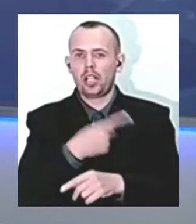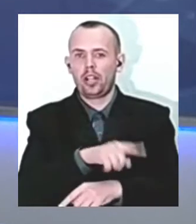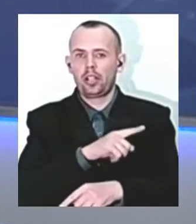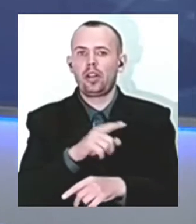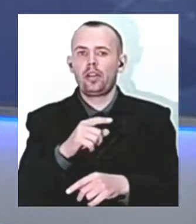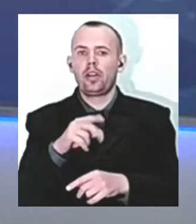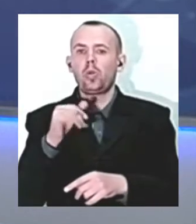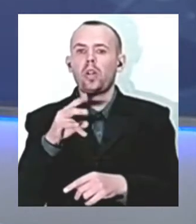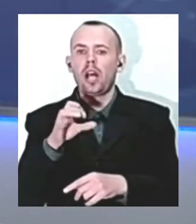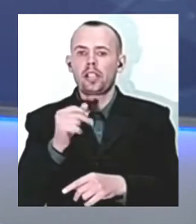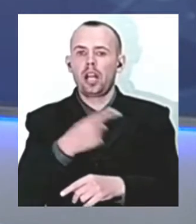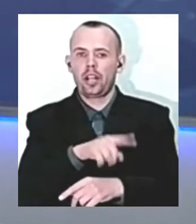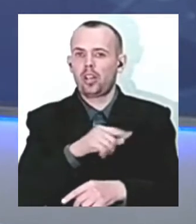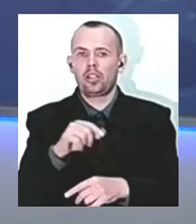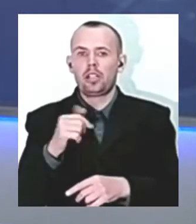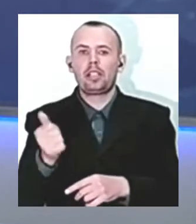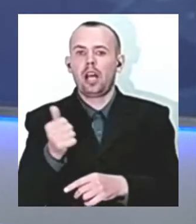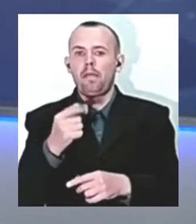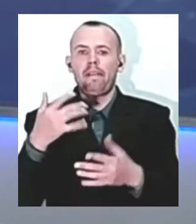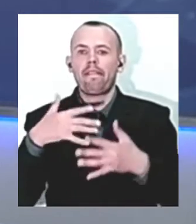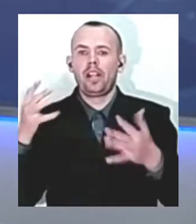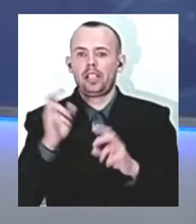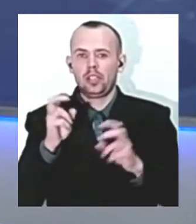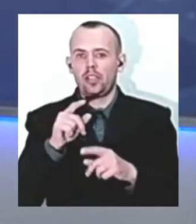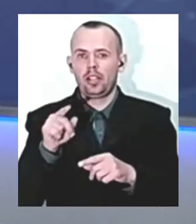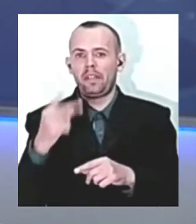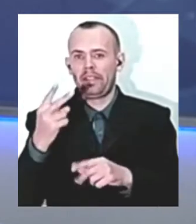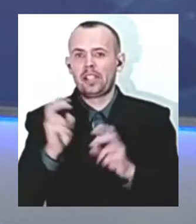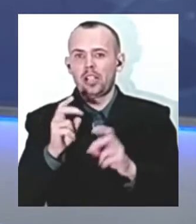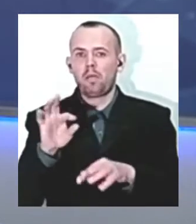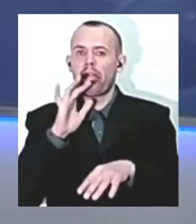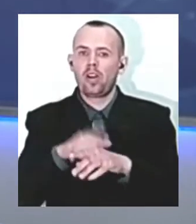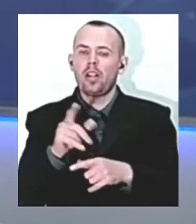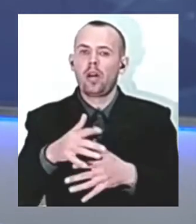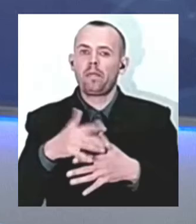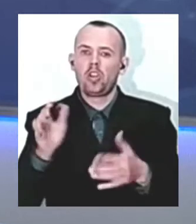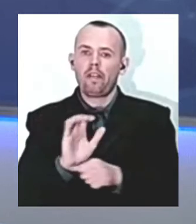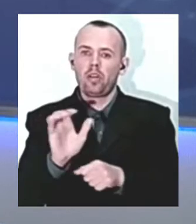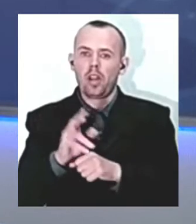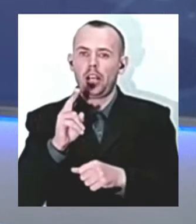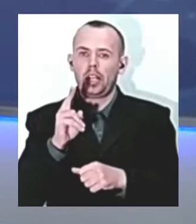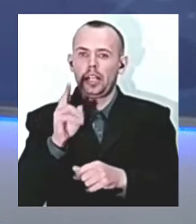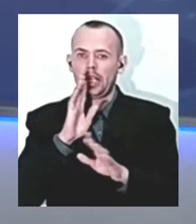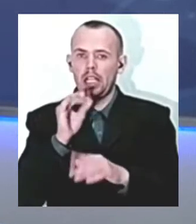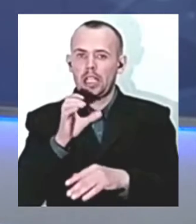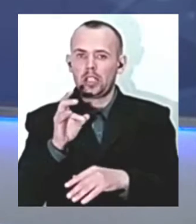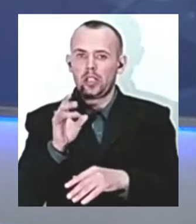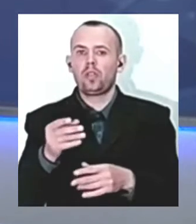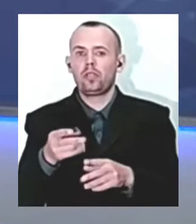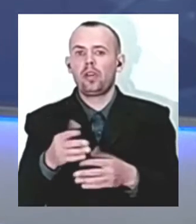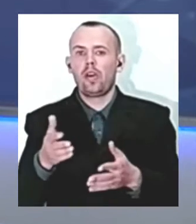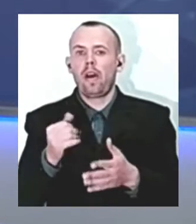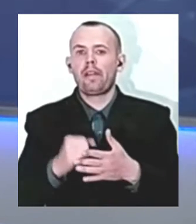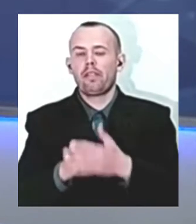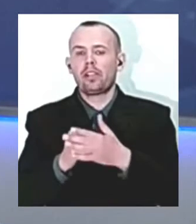сама велика станція, там 2 станції, по факту вона більше виробляє кисню, всіх інших це в основному 500